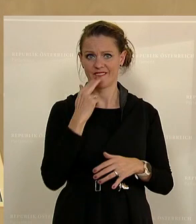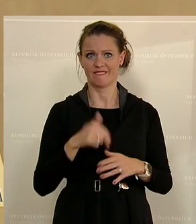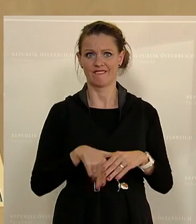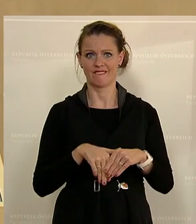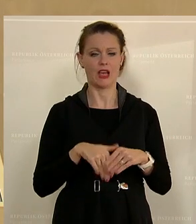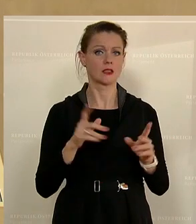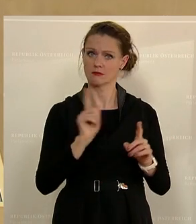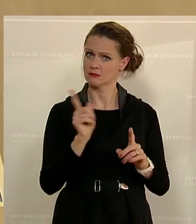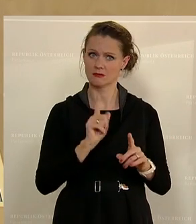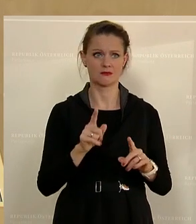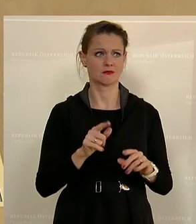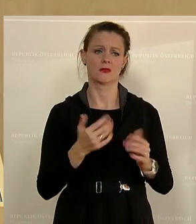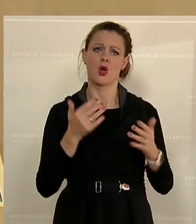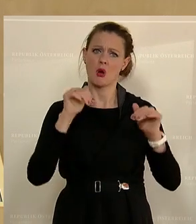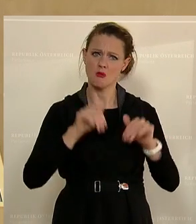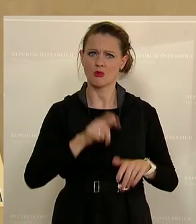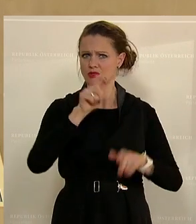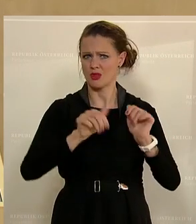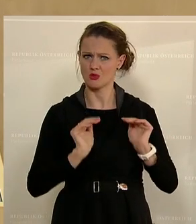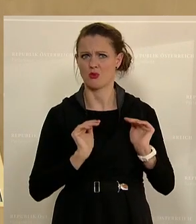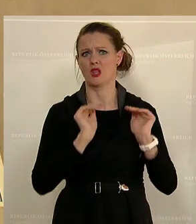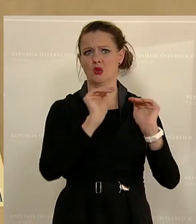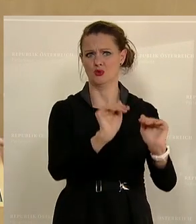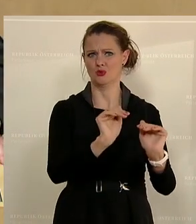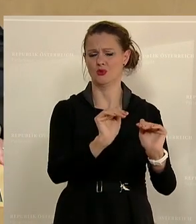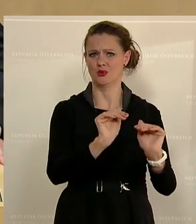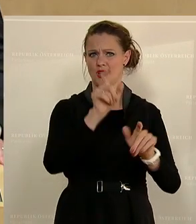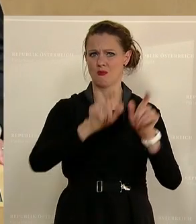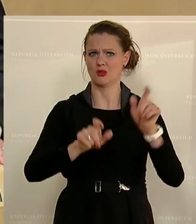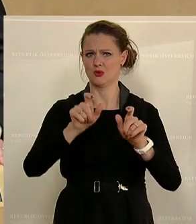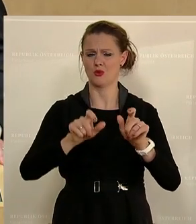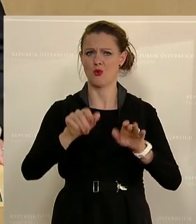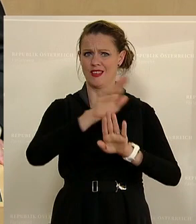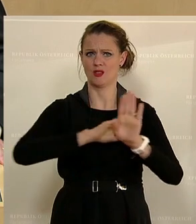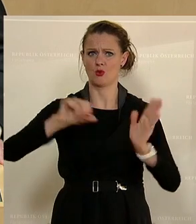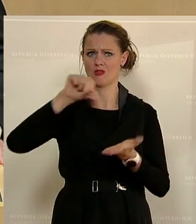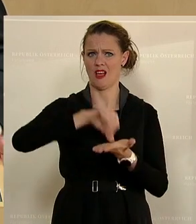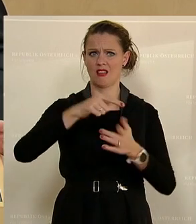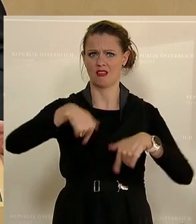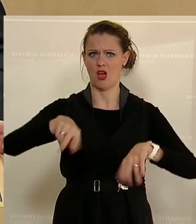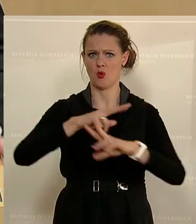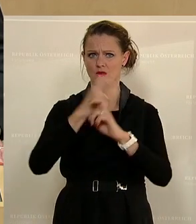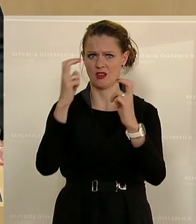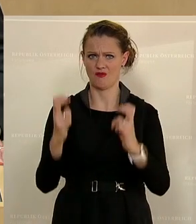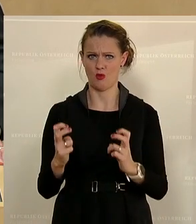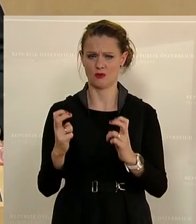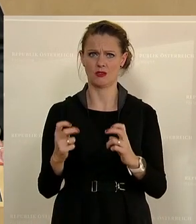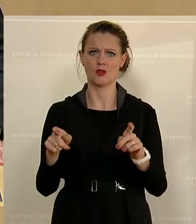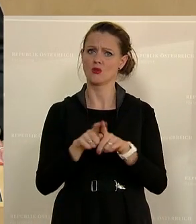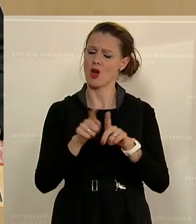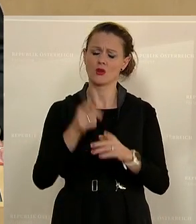begegnen. Schützen wir die Menschen auch mit iranischem Hintergrund, die hier in Österreich leben. Und am Ende